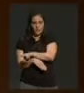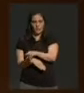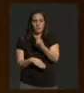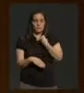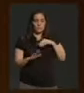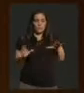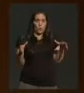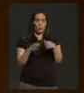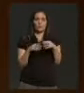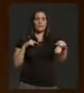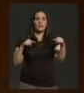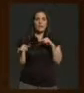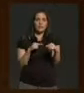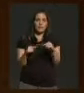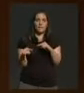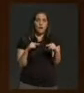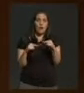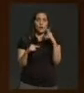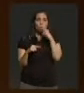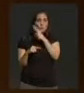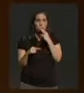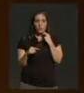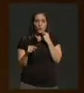dut. Eta amaitzeko,